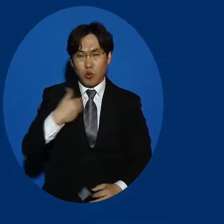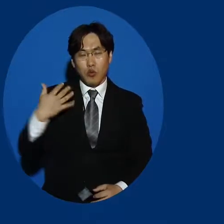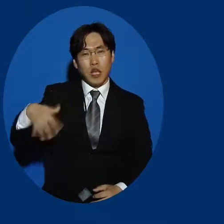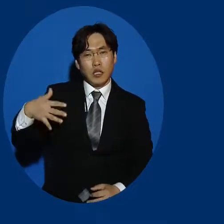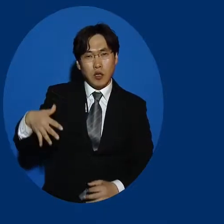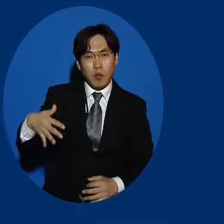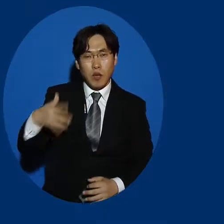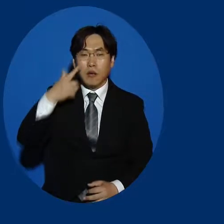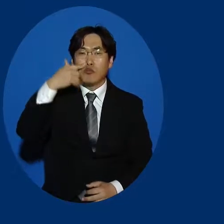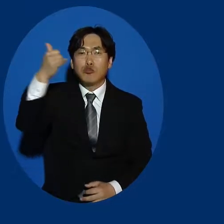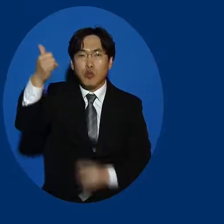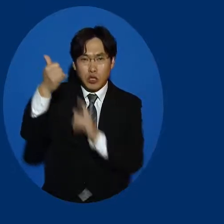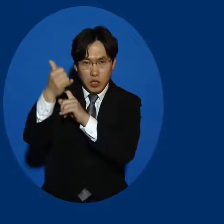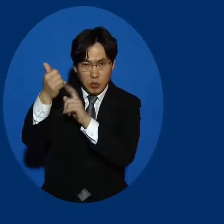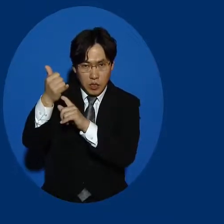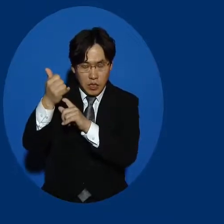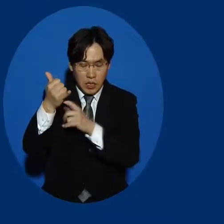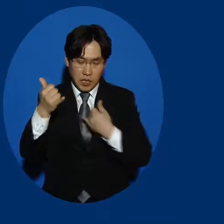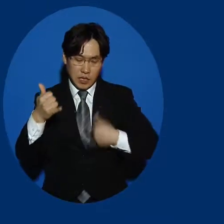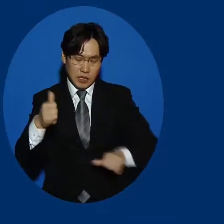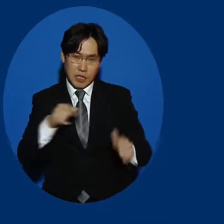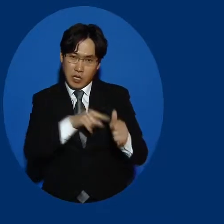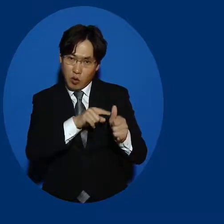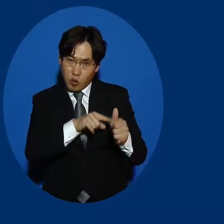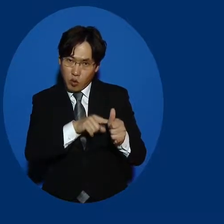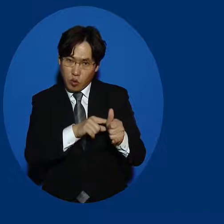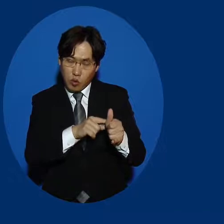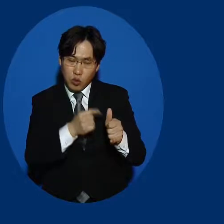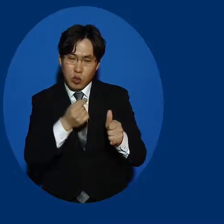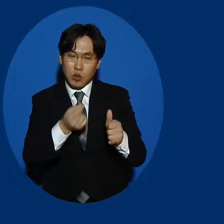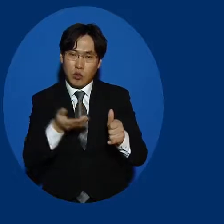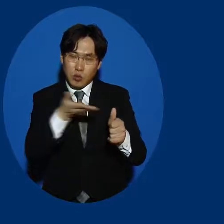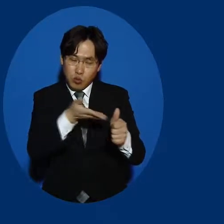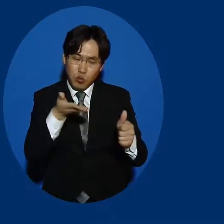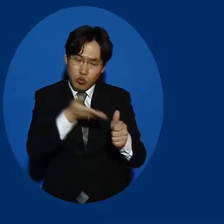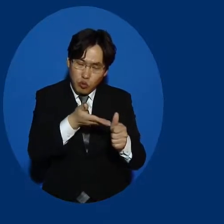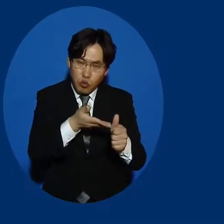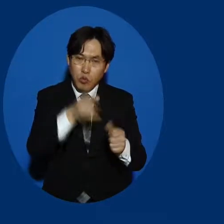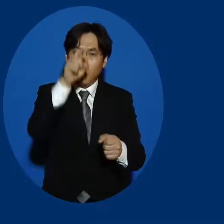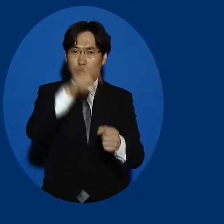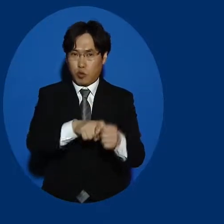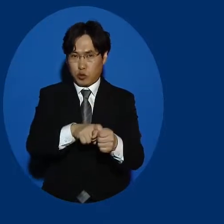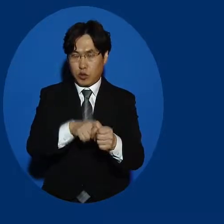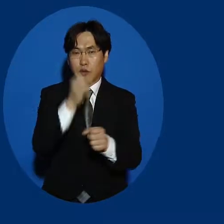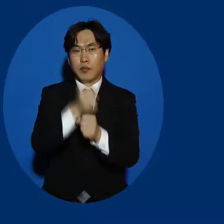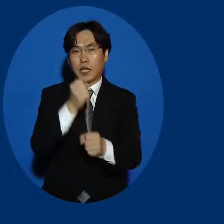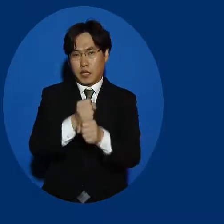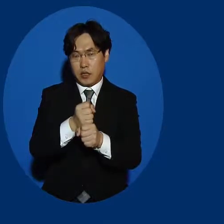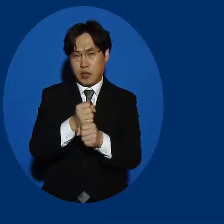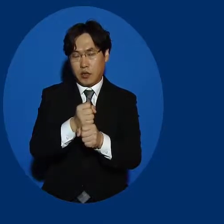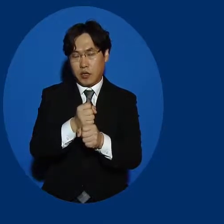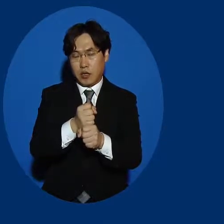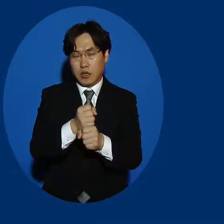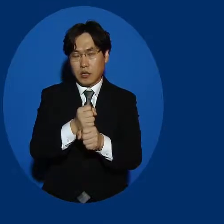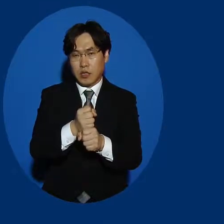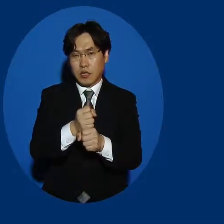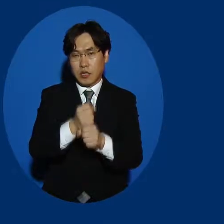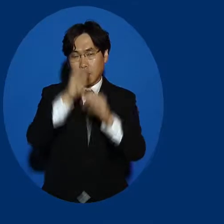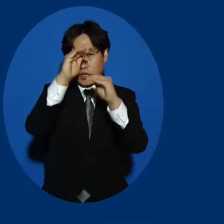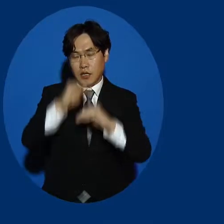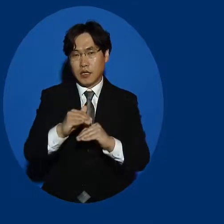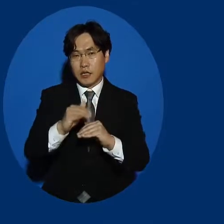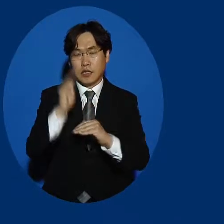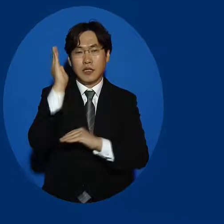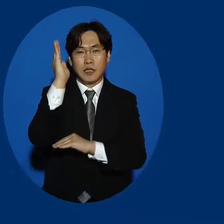뇌성마비인의 어머님이 자녀에게 먹을 것을 먹이기 위해서 만들었다고 하는 그러한